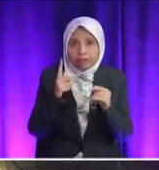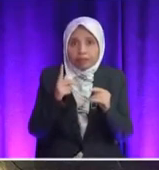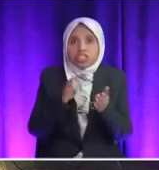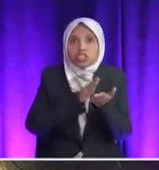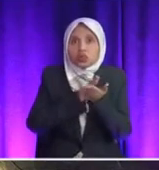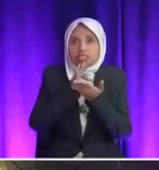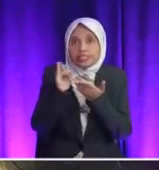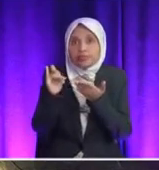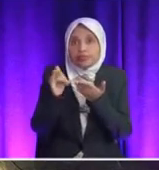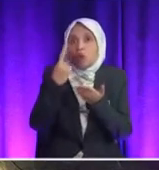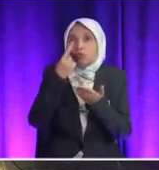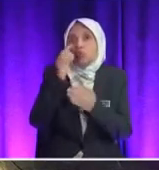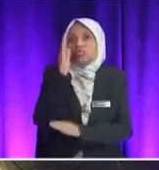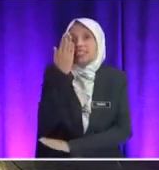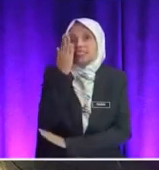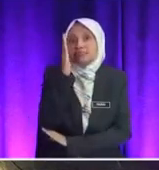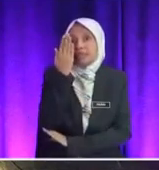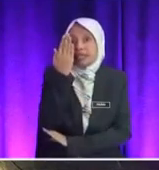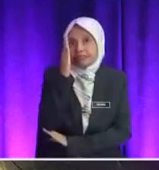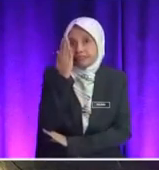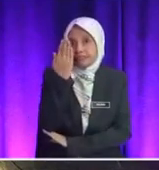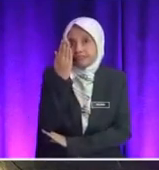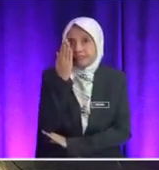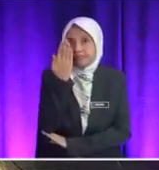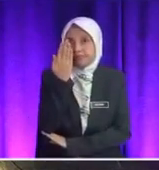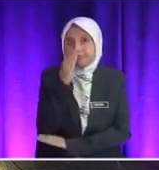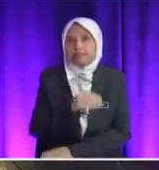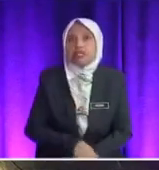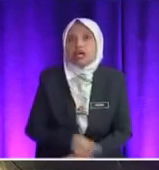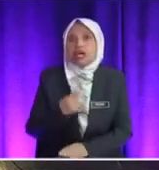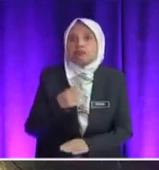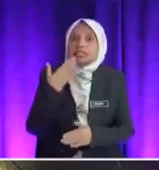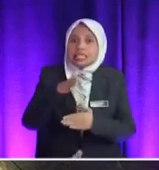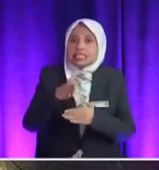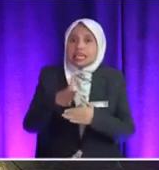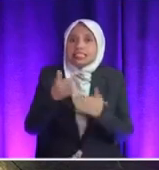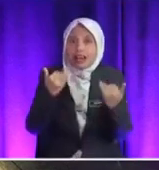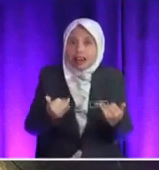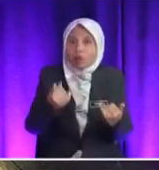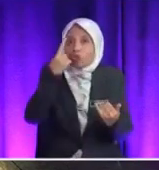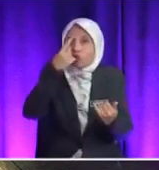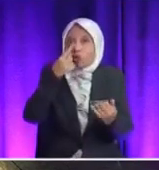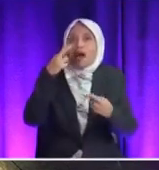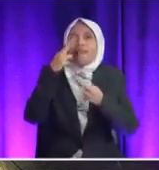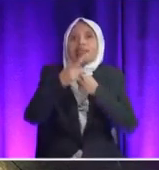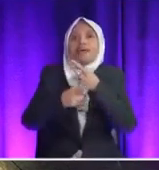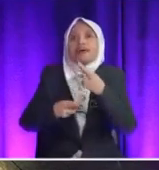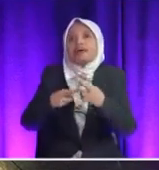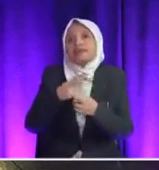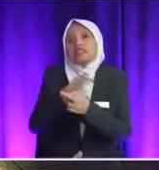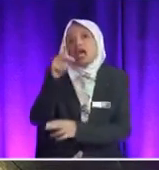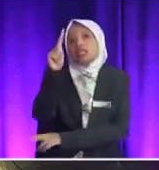untuk cermin sharing untuk Ah saya udah segitu Ayo gila